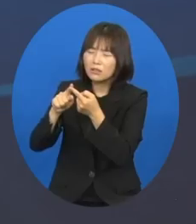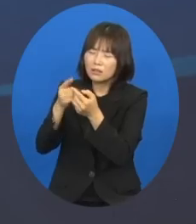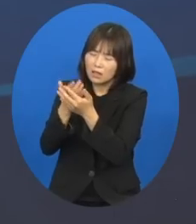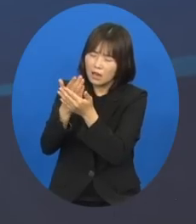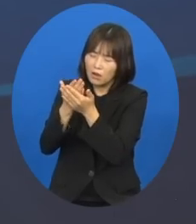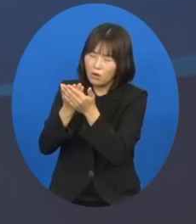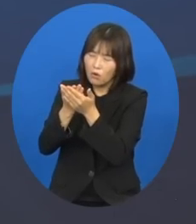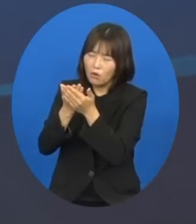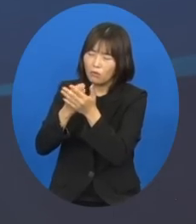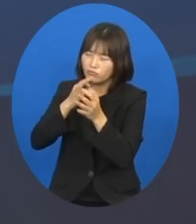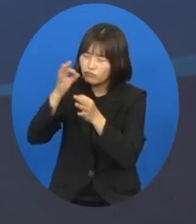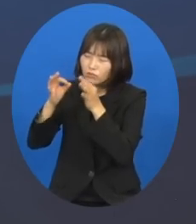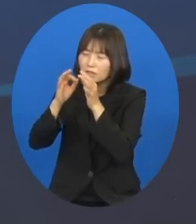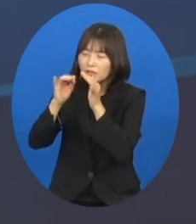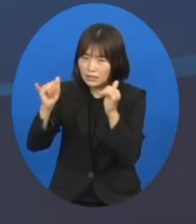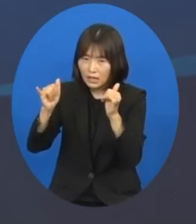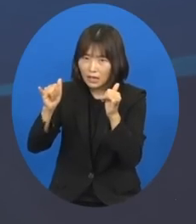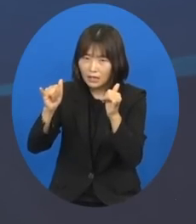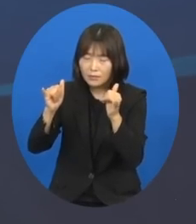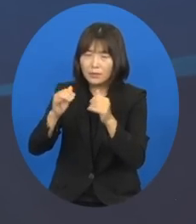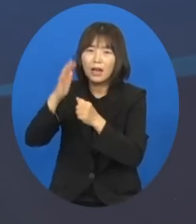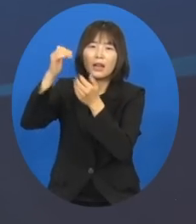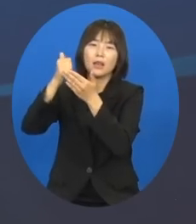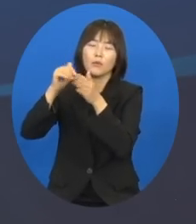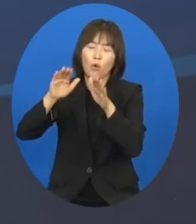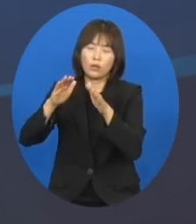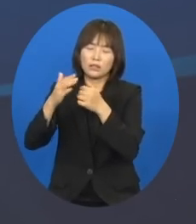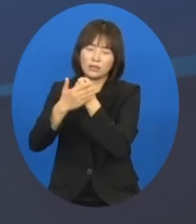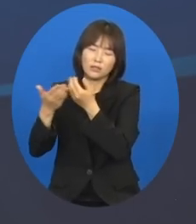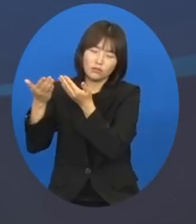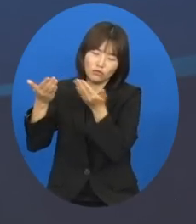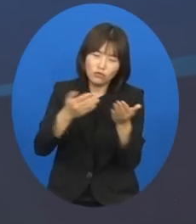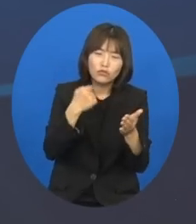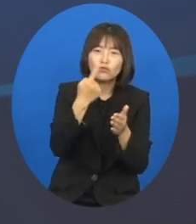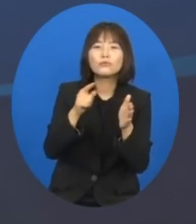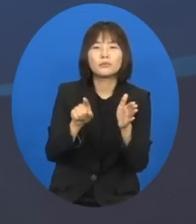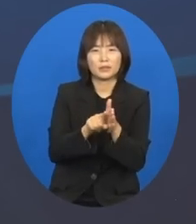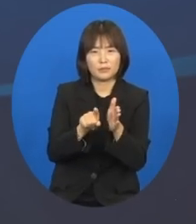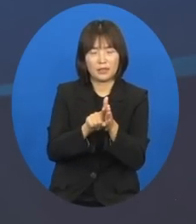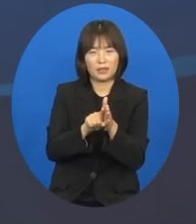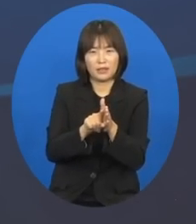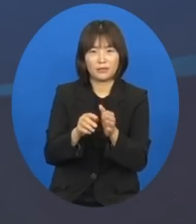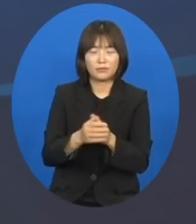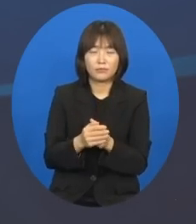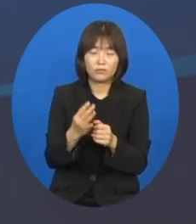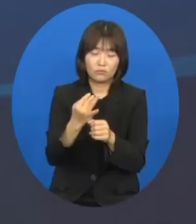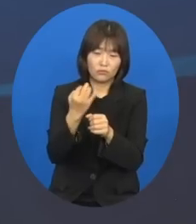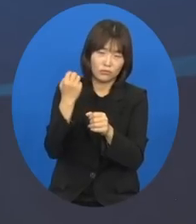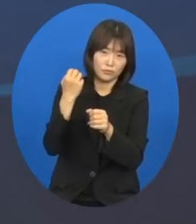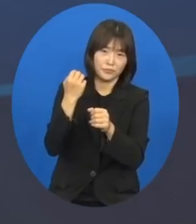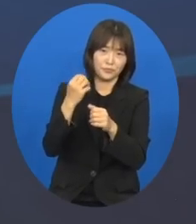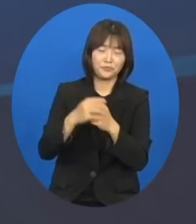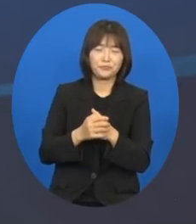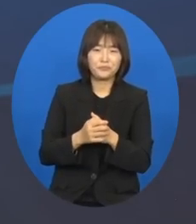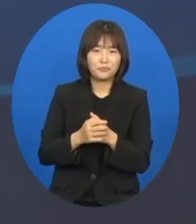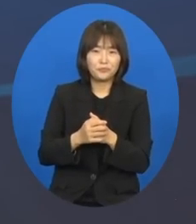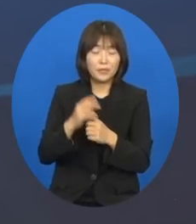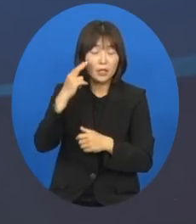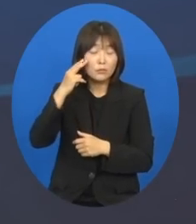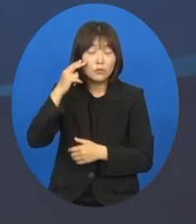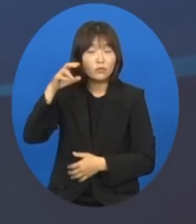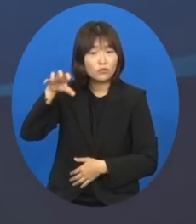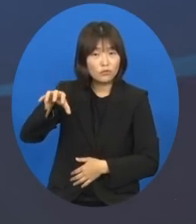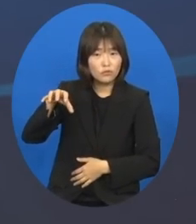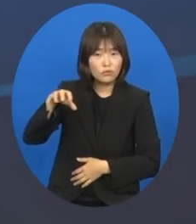저녁 은혜의 수혜자가 되게 하실 줄 믿습니다 수년 전에 제가 목사님 몇 분하고 미국에서 목회할 때죠